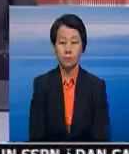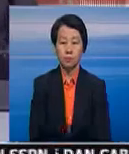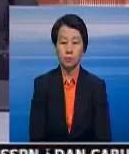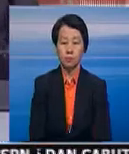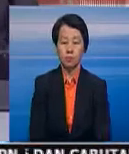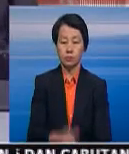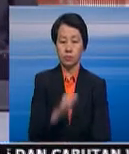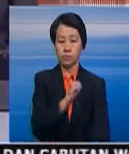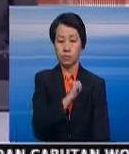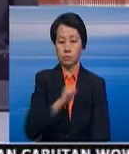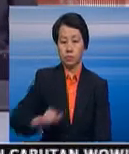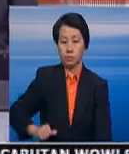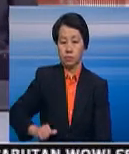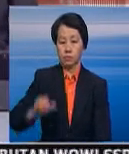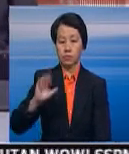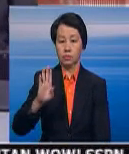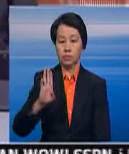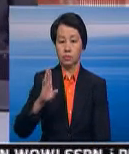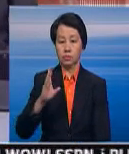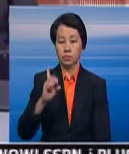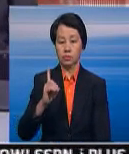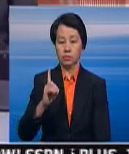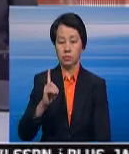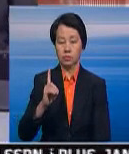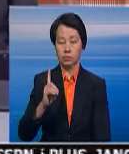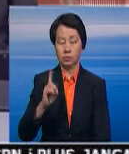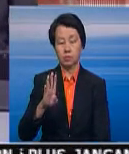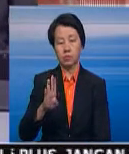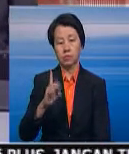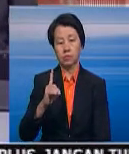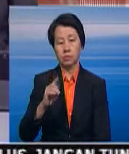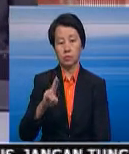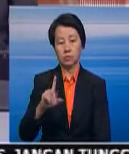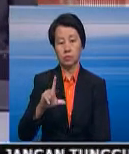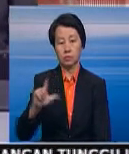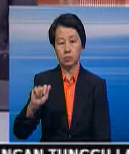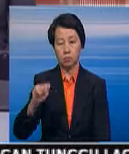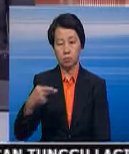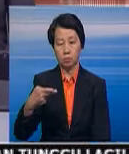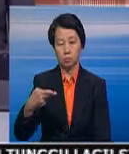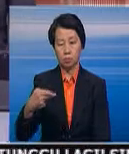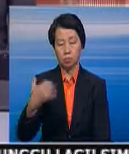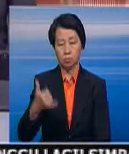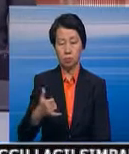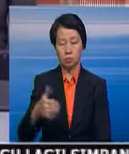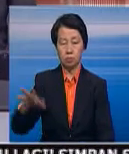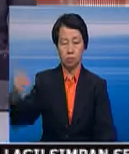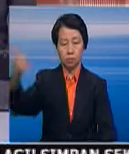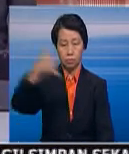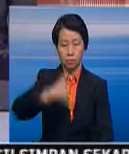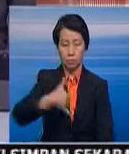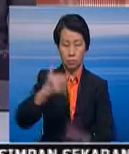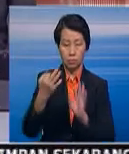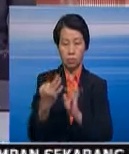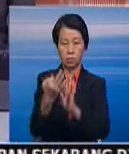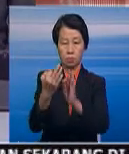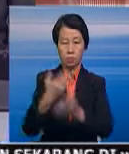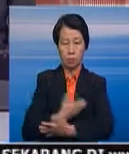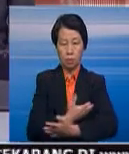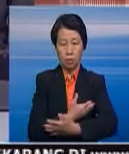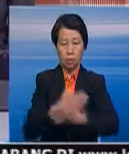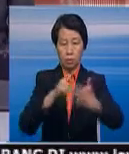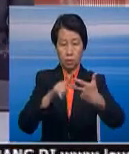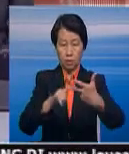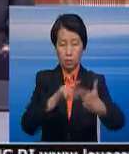Yang di-Pertuan Agong Al-Sultan Abdullah Riayatuddin Al-Mustafa Billah Shah hari ini berkenan menerima menghadap anak ketiga